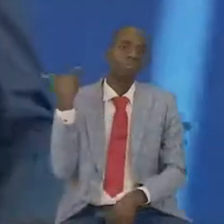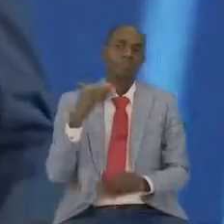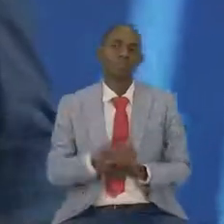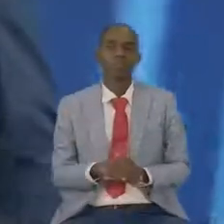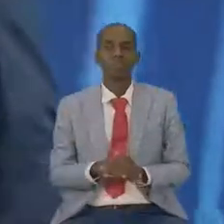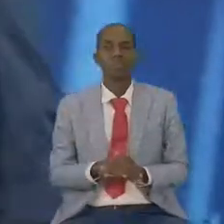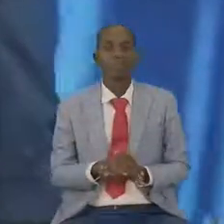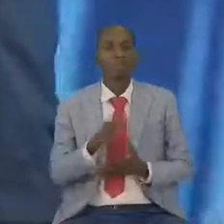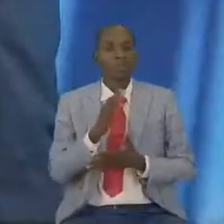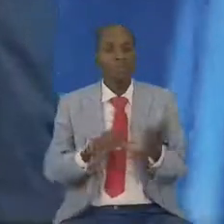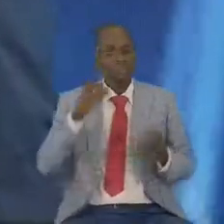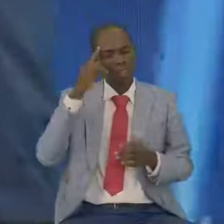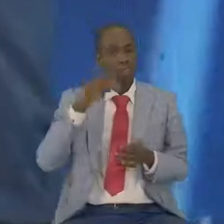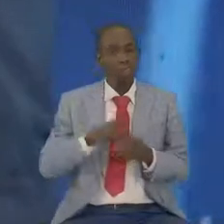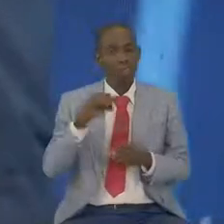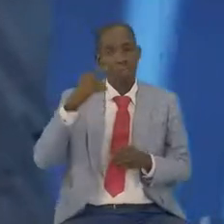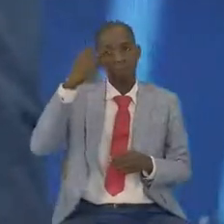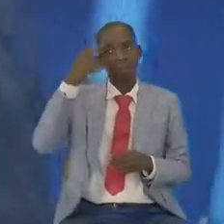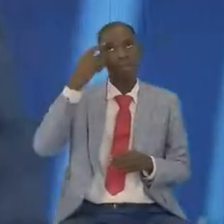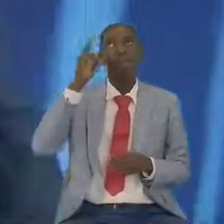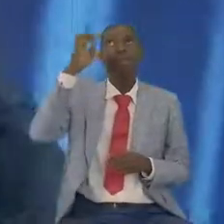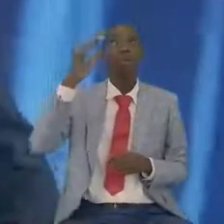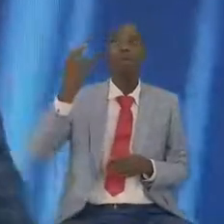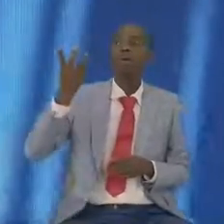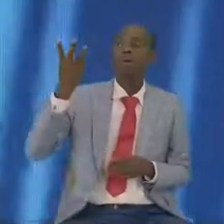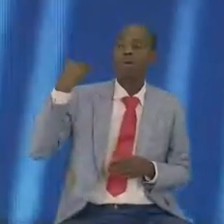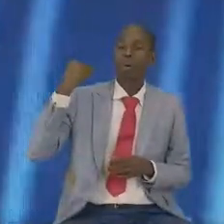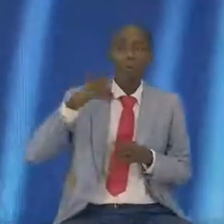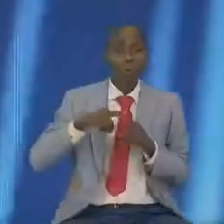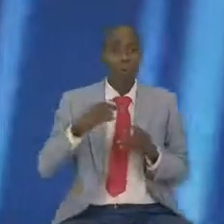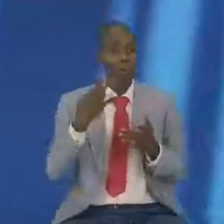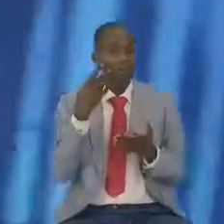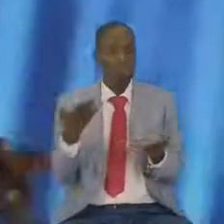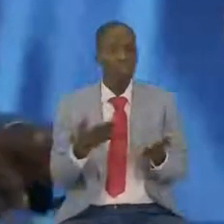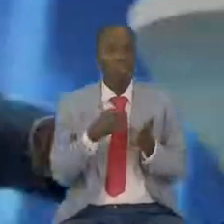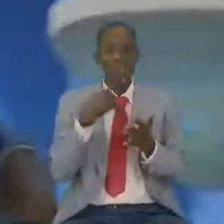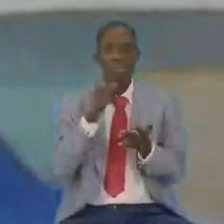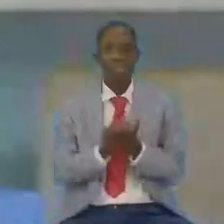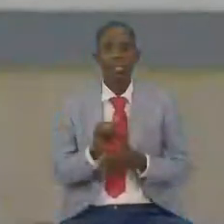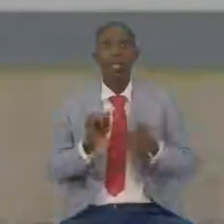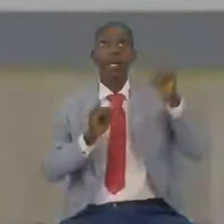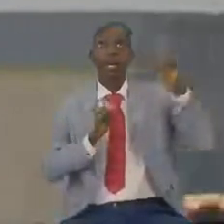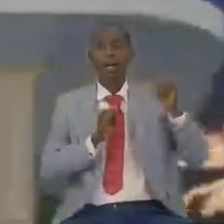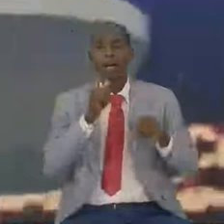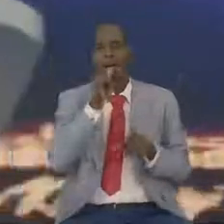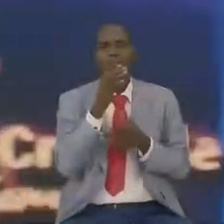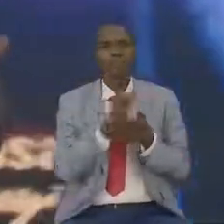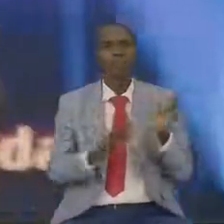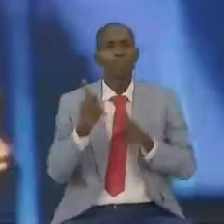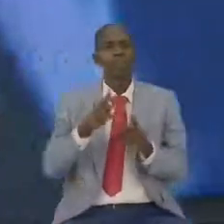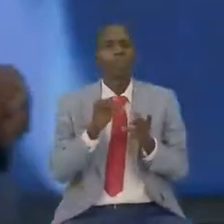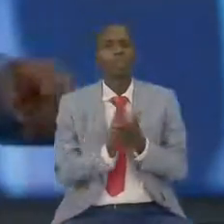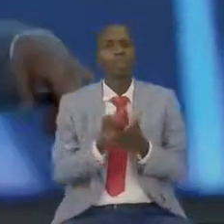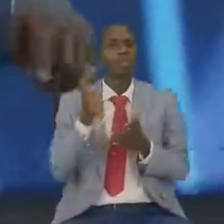leur esprit, Dieu était. Mais il dit, je suis. Il y a d'autres personnes qui transfèrent la